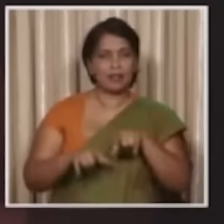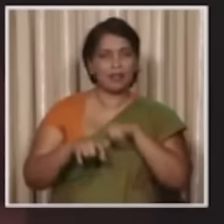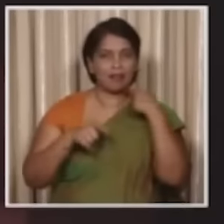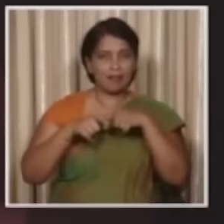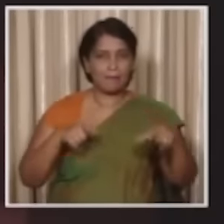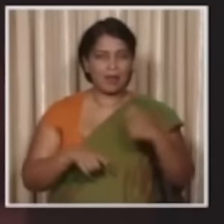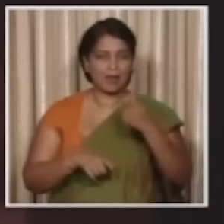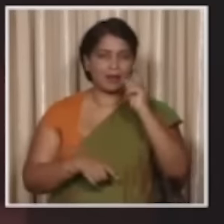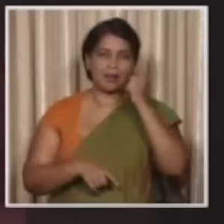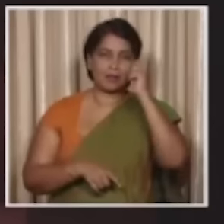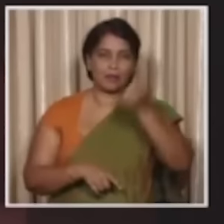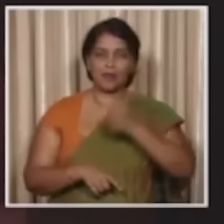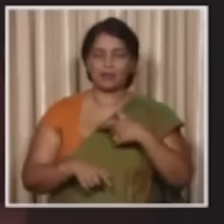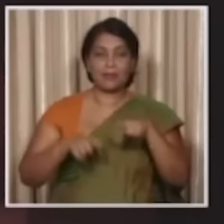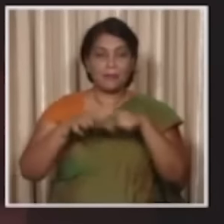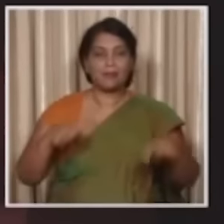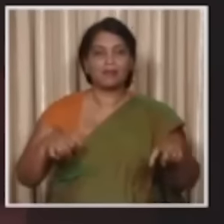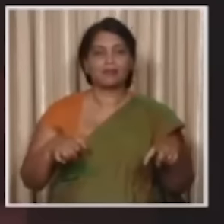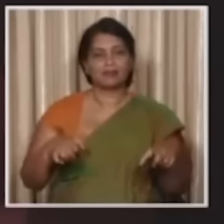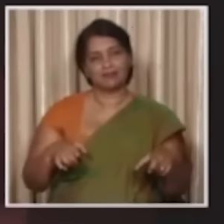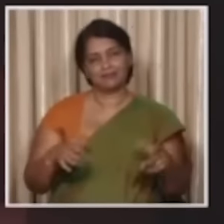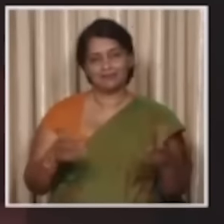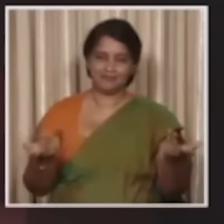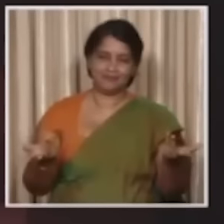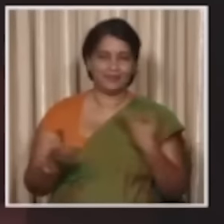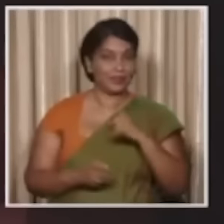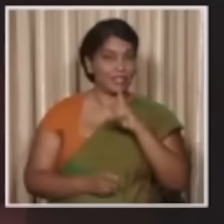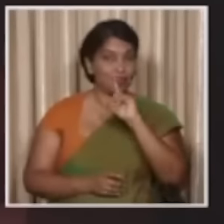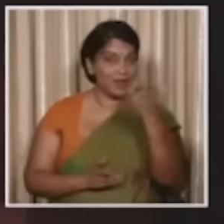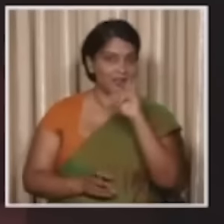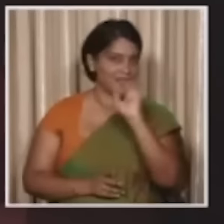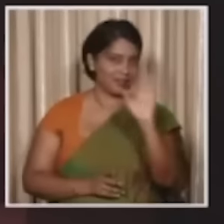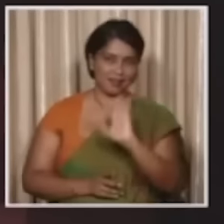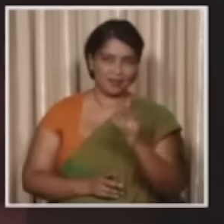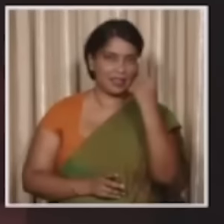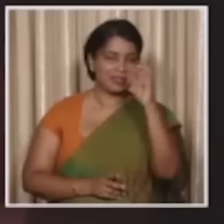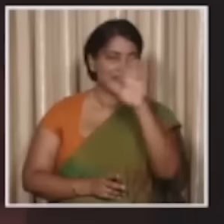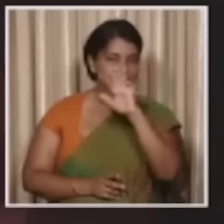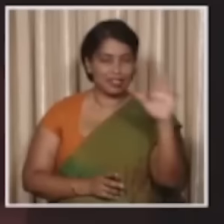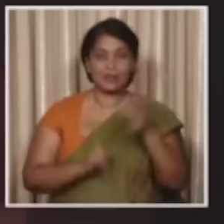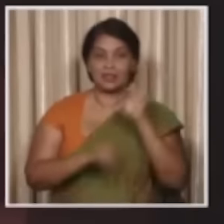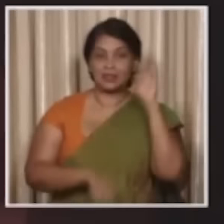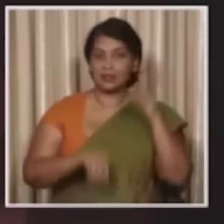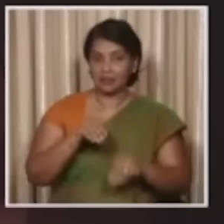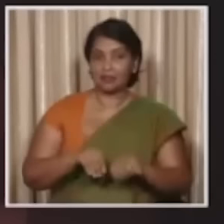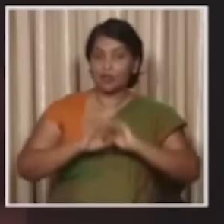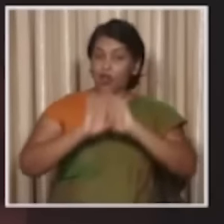නැතුව දැන් ඇත්තනම පෑඩ් ප්‍රශ්නෙට අනේ මම කිව්වේ නැහැ කියන්න එපා 2019 ජනාධිපතිවරණේ